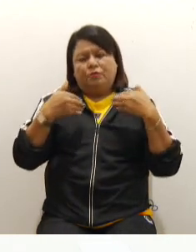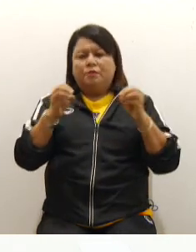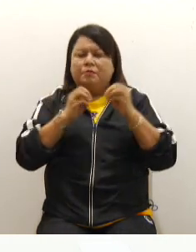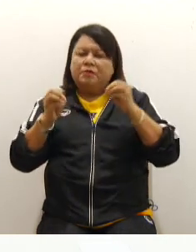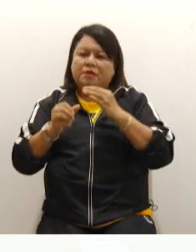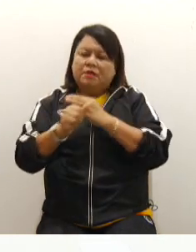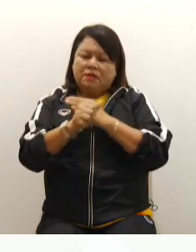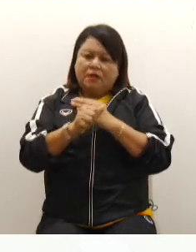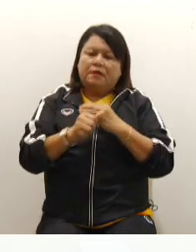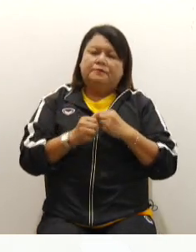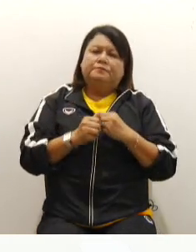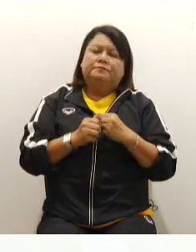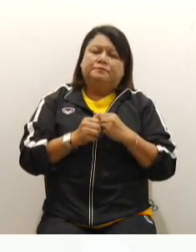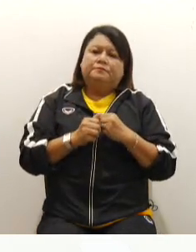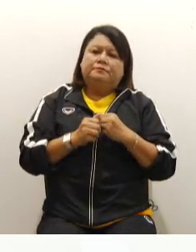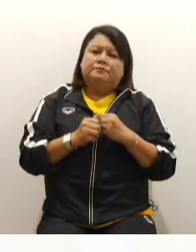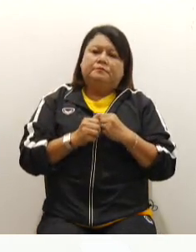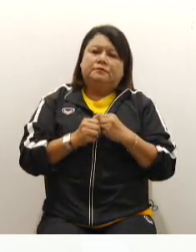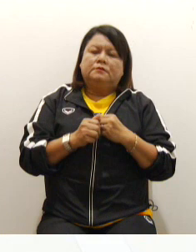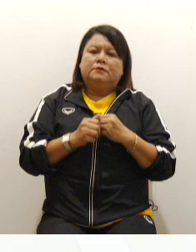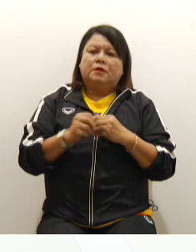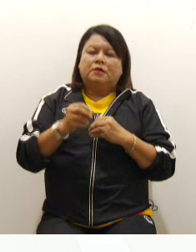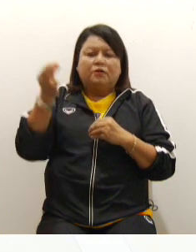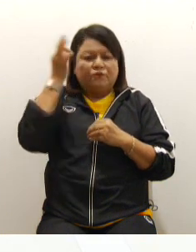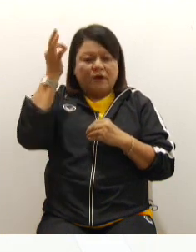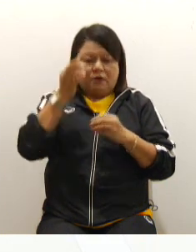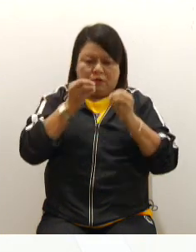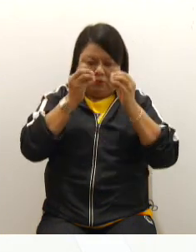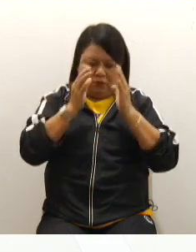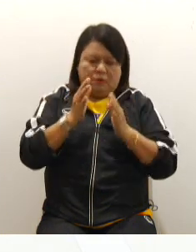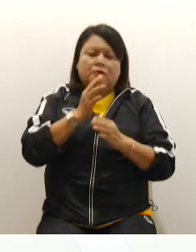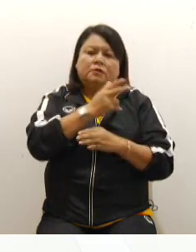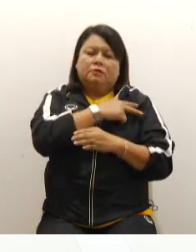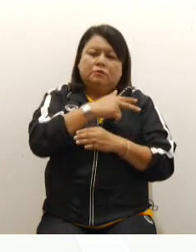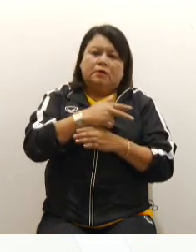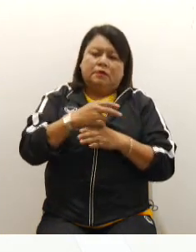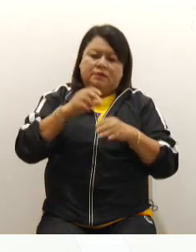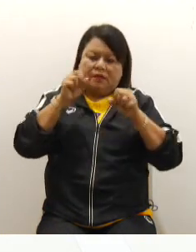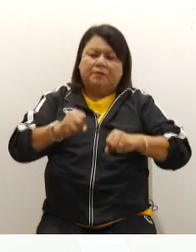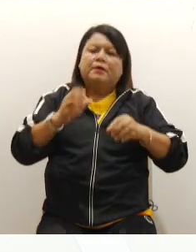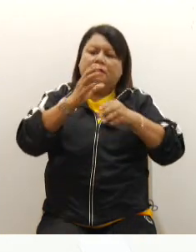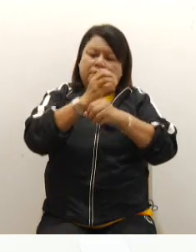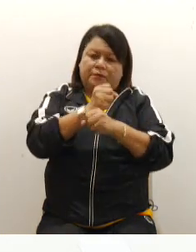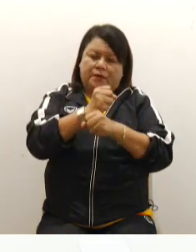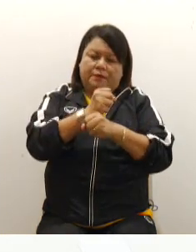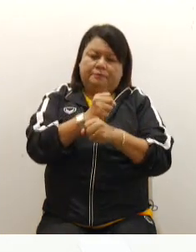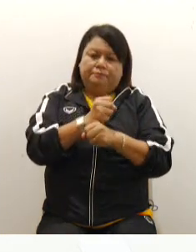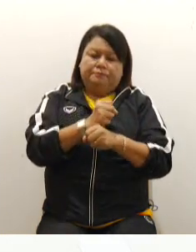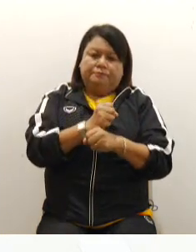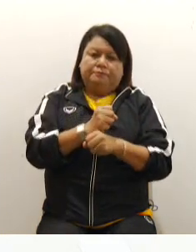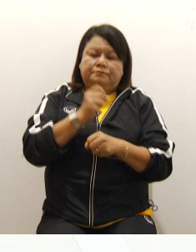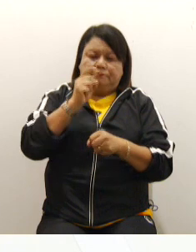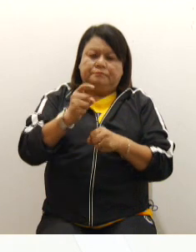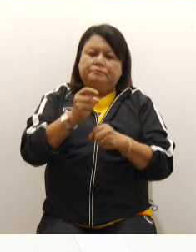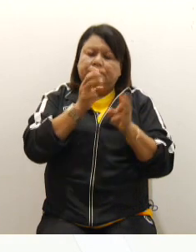ตุหรืออื่นใดนะครับซึ่งจากการที่ได้ฟังอาจารย์มาเนี่ยเราสามารถที่จะสรุปได้ เป็นแน